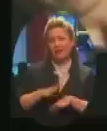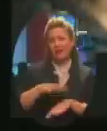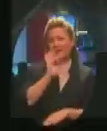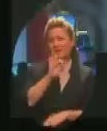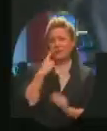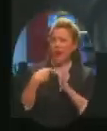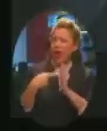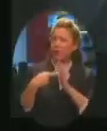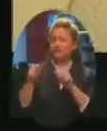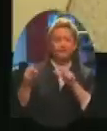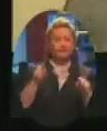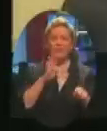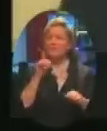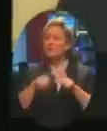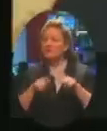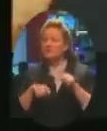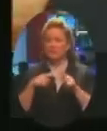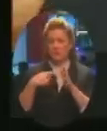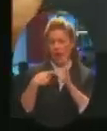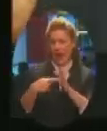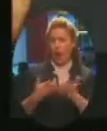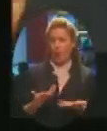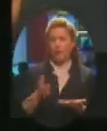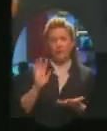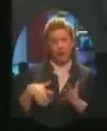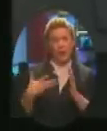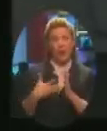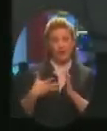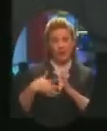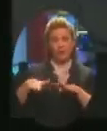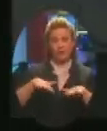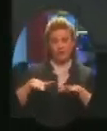האמת, ובין היתר גם לבקר את השלטון, ובראשם את ראש הממשלה.